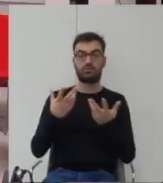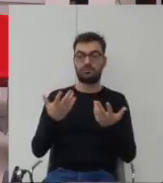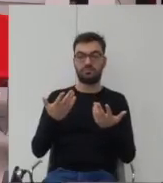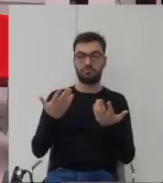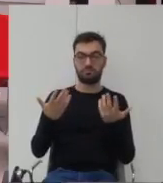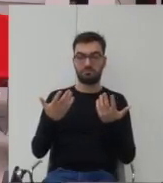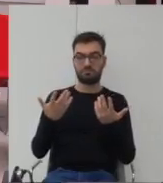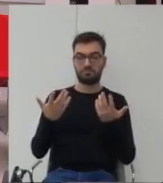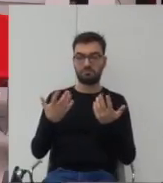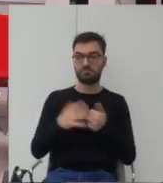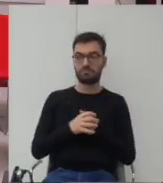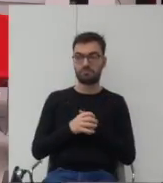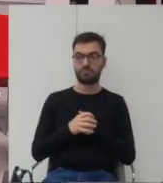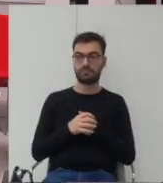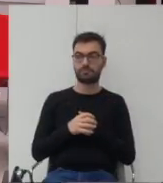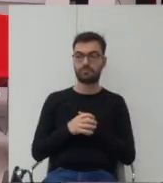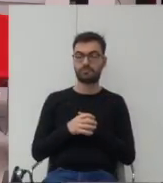facto